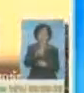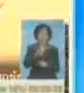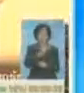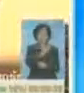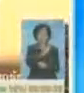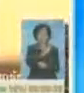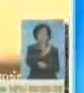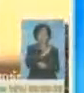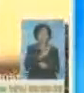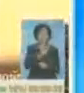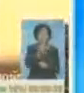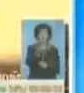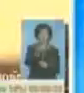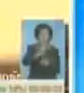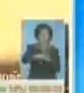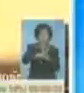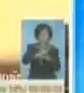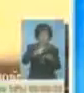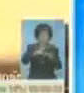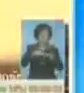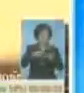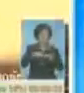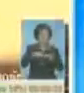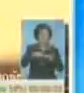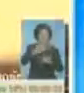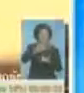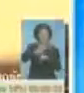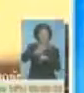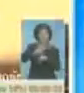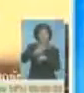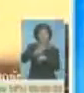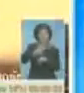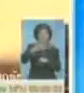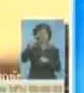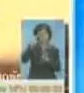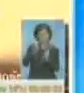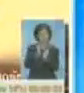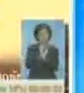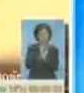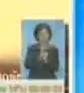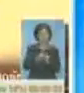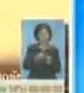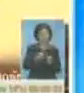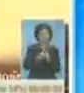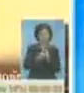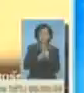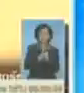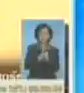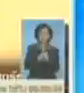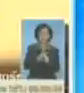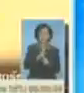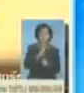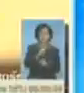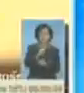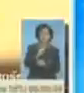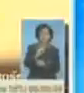ฮะ ความจริงในเรื่องเยียวยาด้านจิตใจก็ไปปลอบโยนไปช่วยเรื่องการทำศพอะไรต่าง ไม่ต้องพูด ไม่ต้องพูดหรอก พูด คือไม่จำเป็น